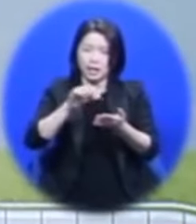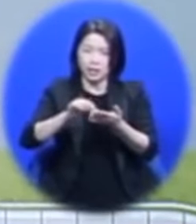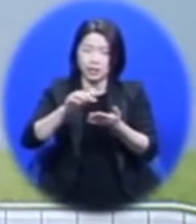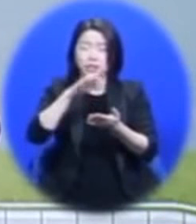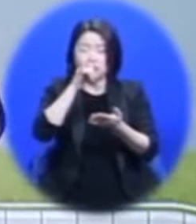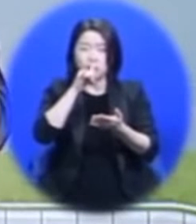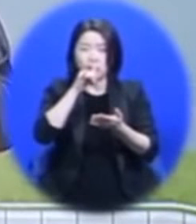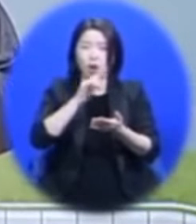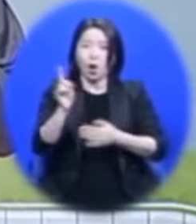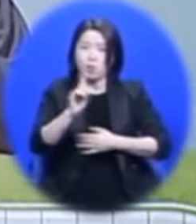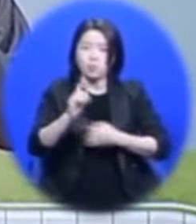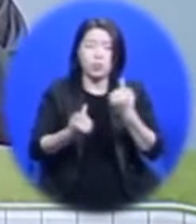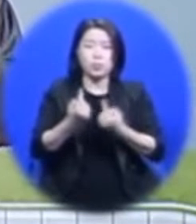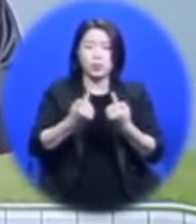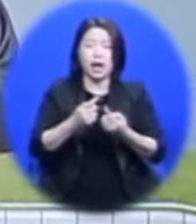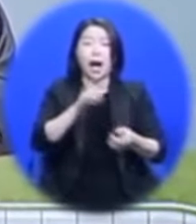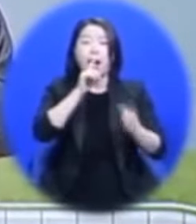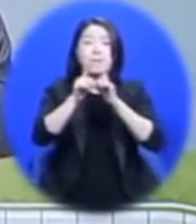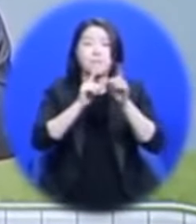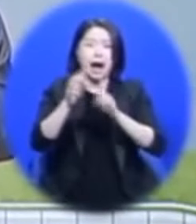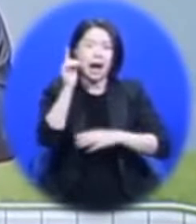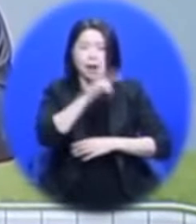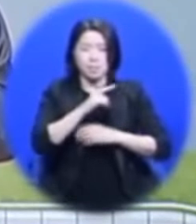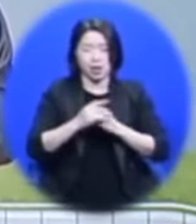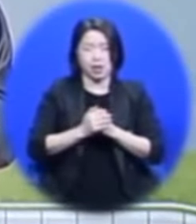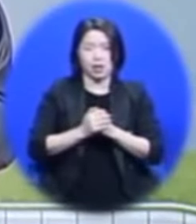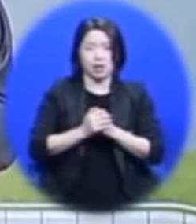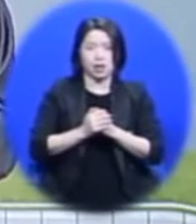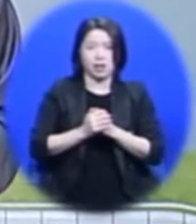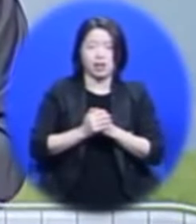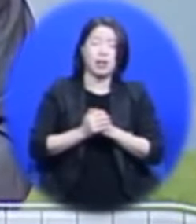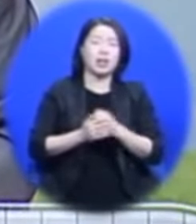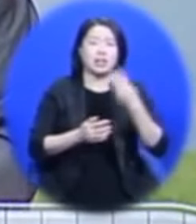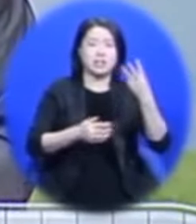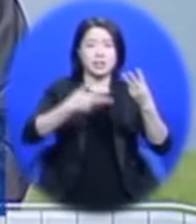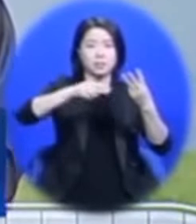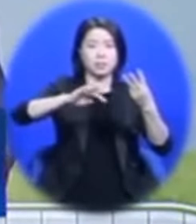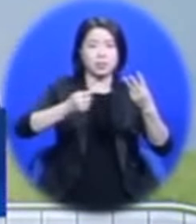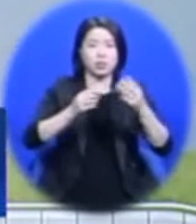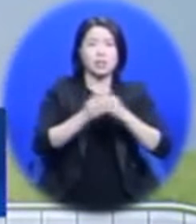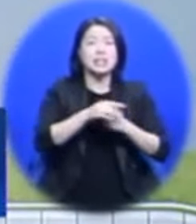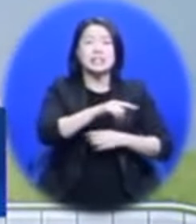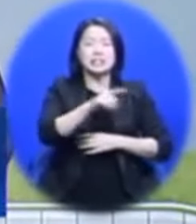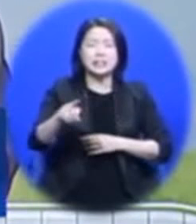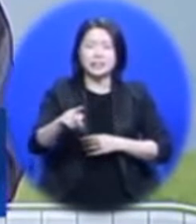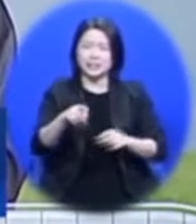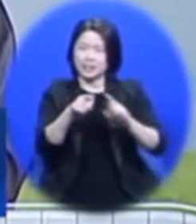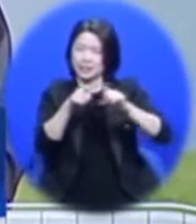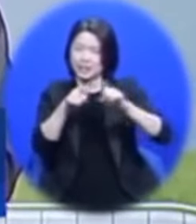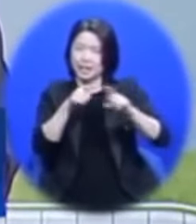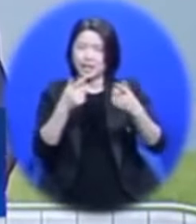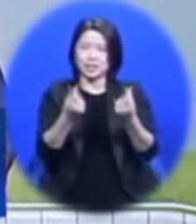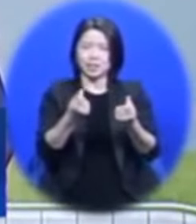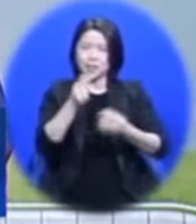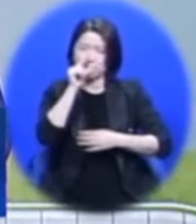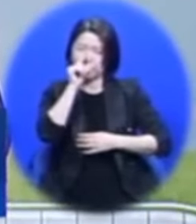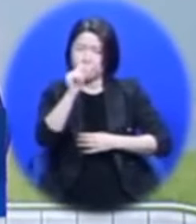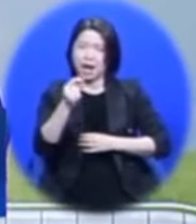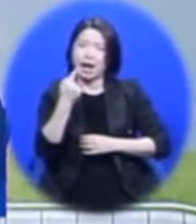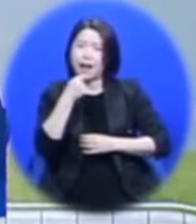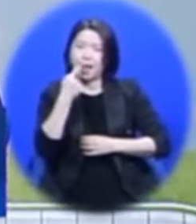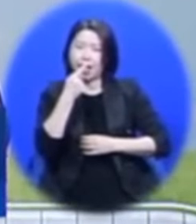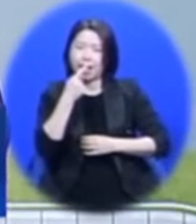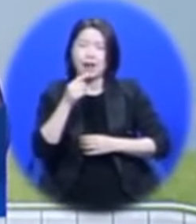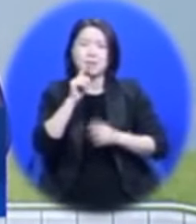있습니다. 무엇보다도 우선 말이 악해요. 3절에 그들은 칼날처럼 날카롭게 혀를